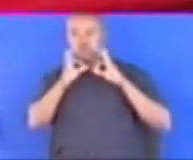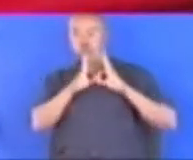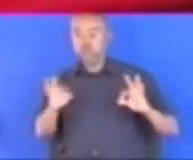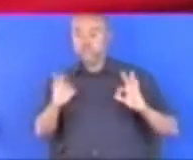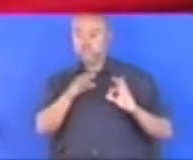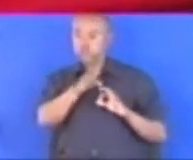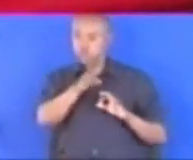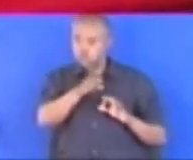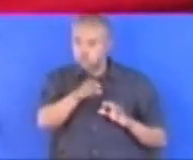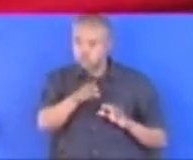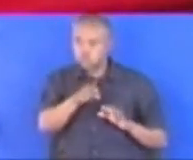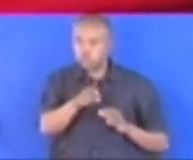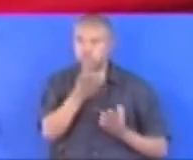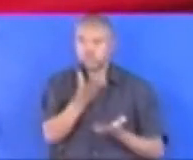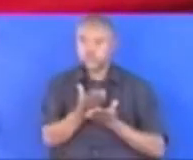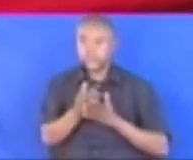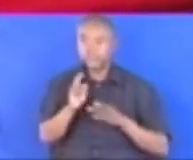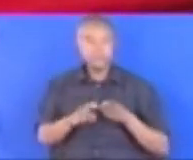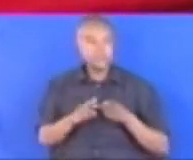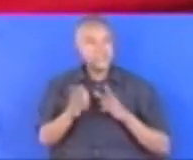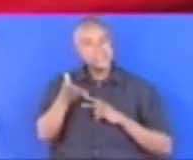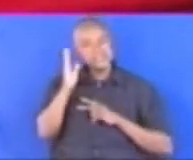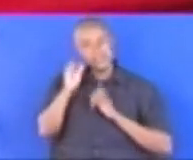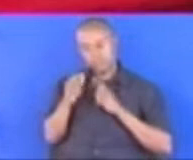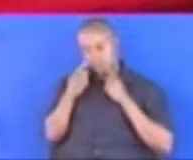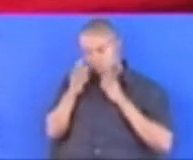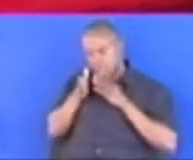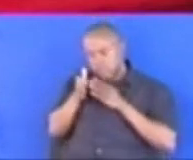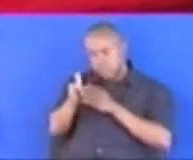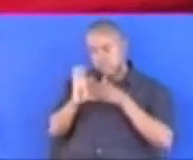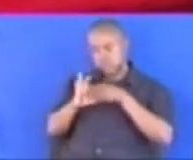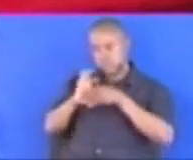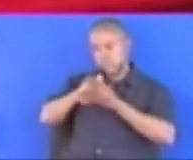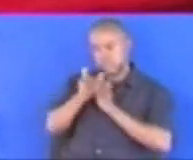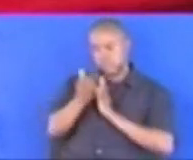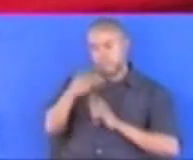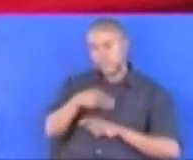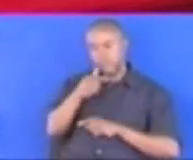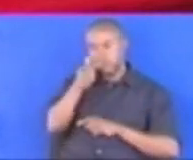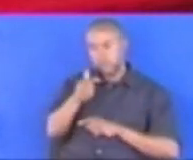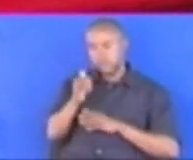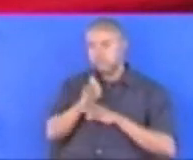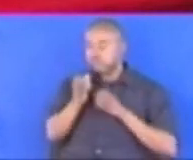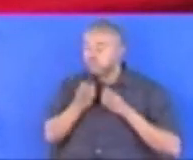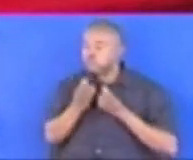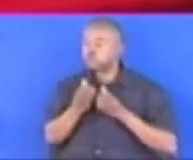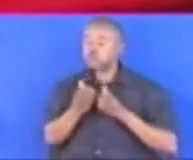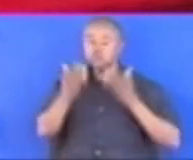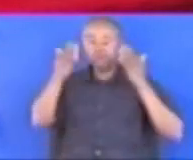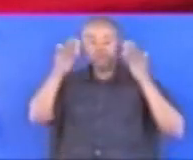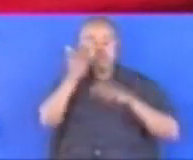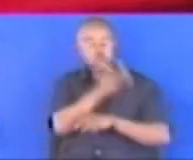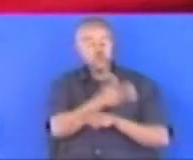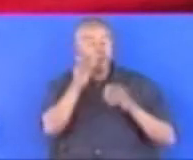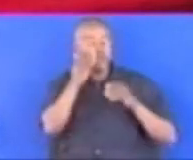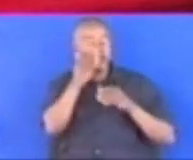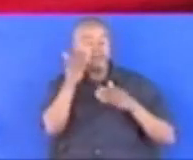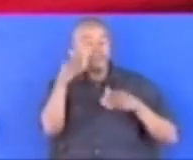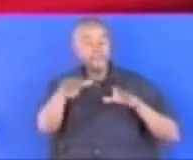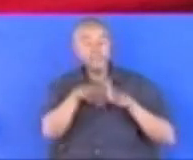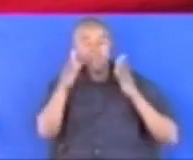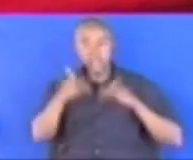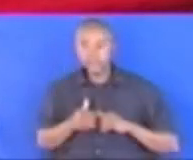huo; cha pili, ni serikali ione namna ya kushirikisha sekta binafsi nchini katika kutoa huduma ya bima ya afya; na tatu, kwa